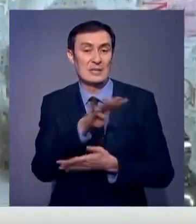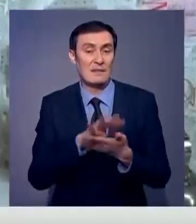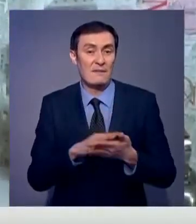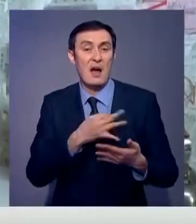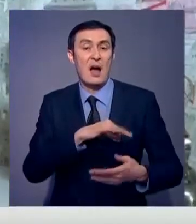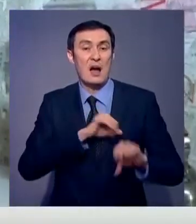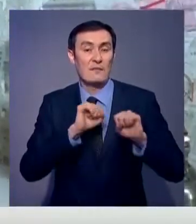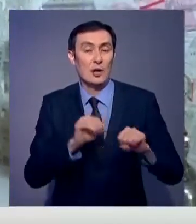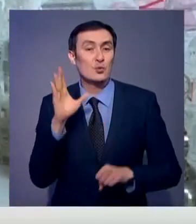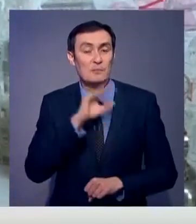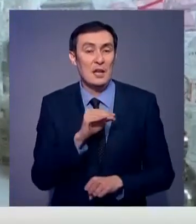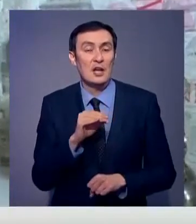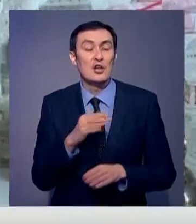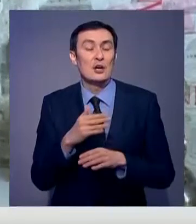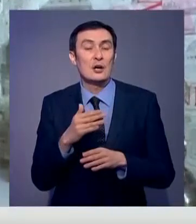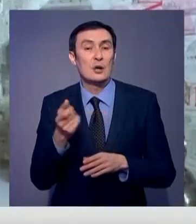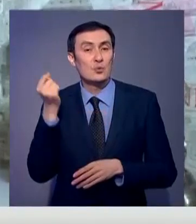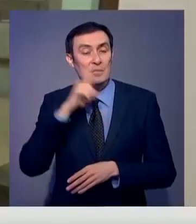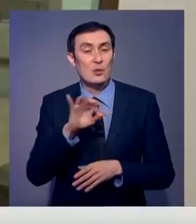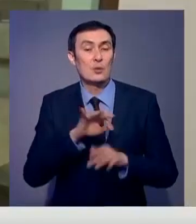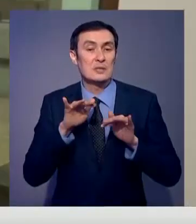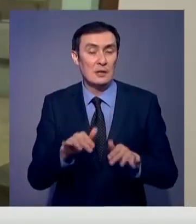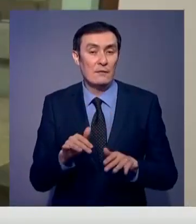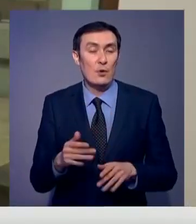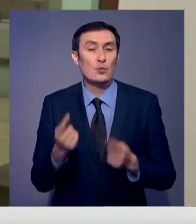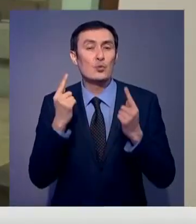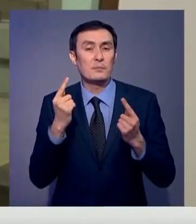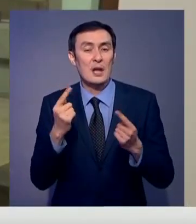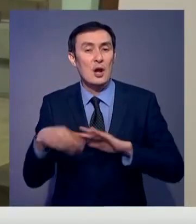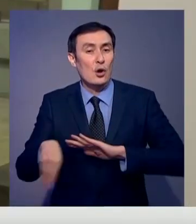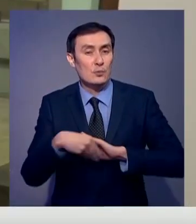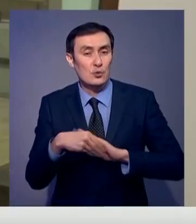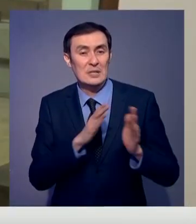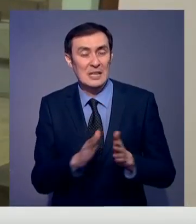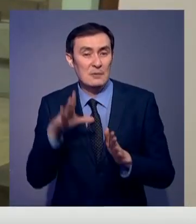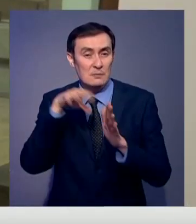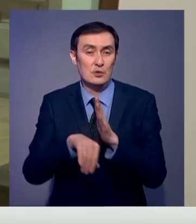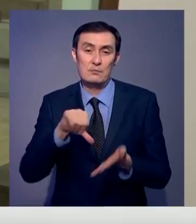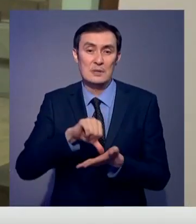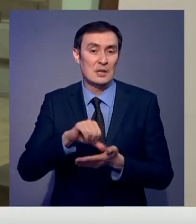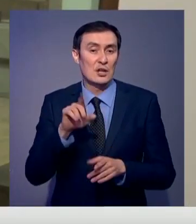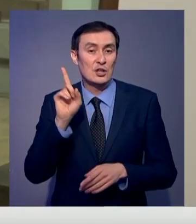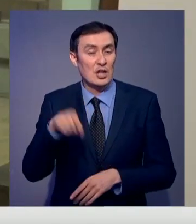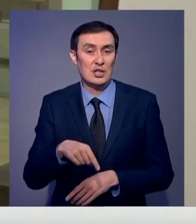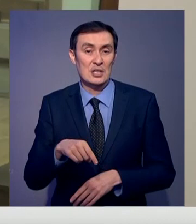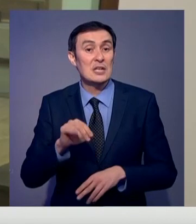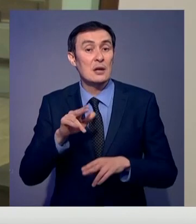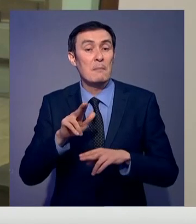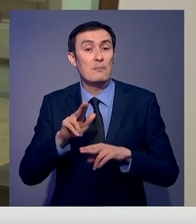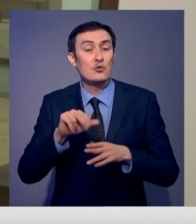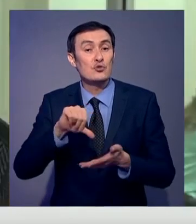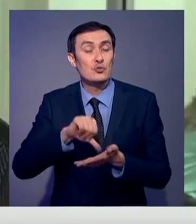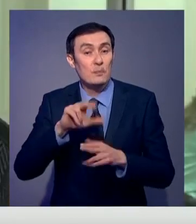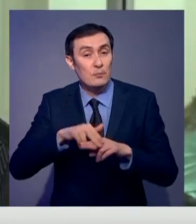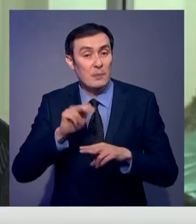Адвокаты успели частично ознакомиться с делами. Говорят о целой коррупционной схеме, в которой замешаны могут быть даже участковые инспекторы